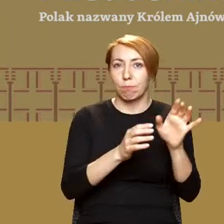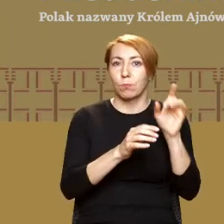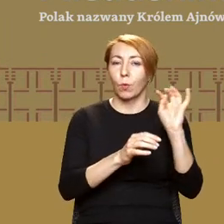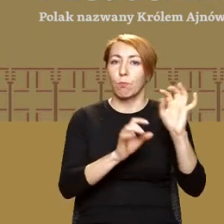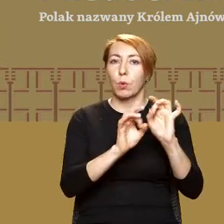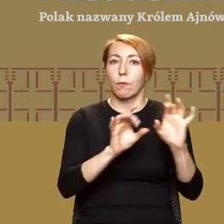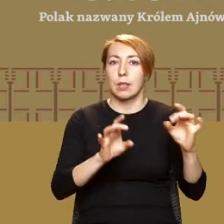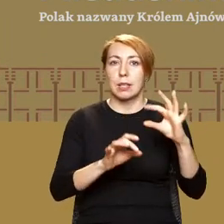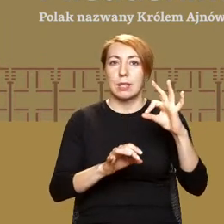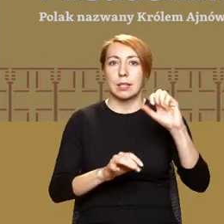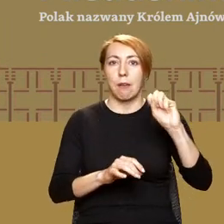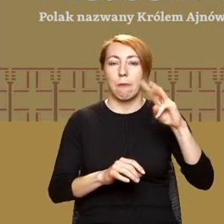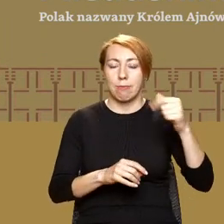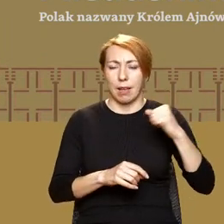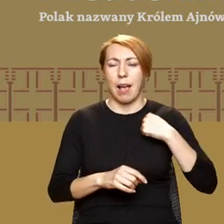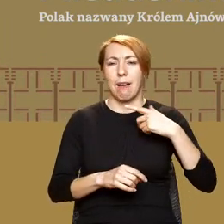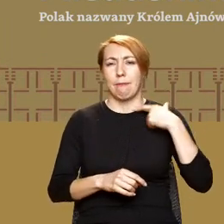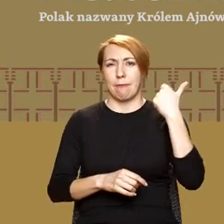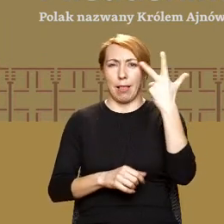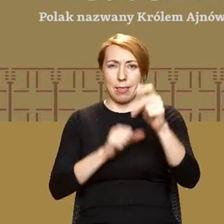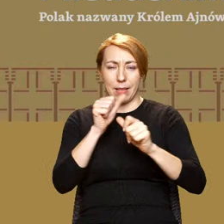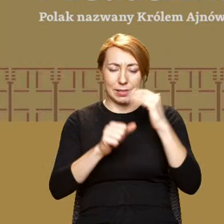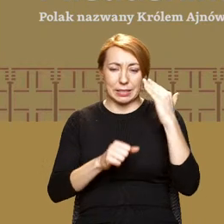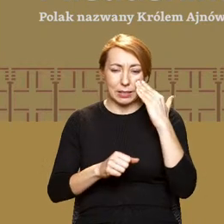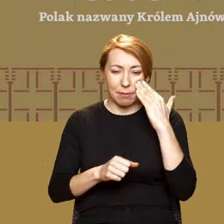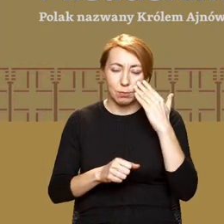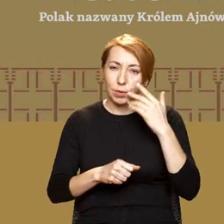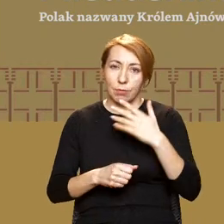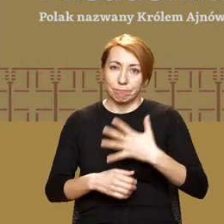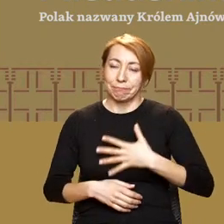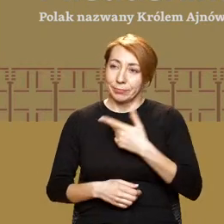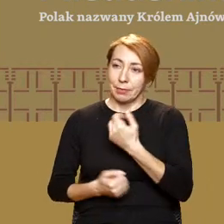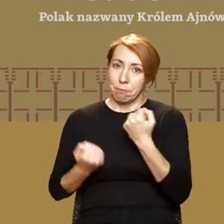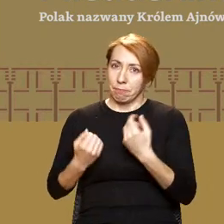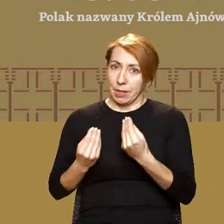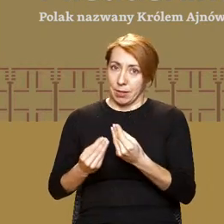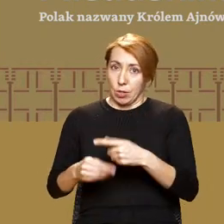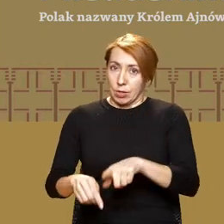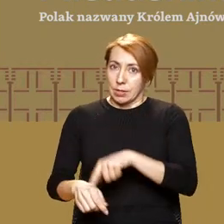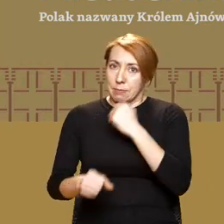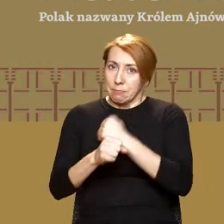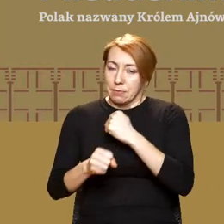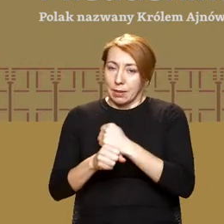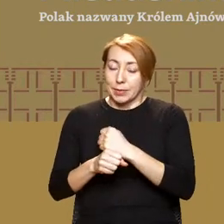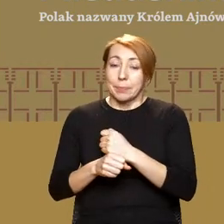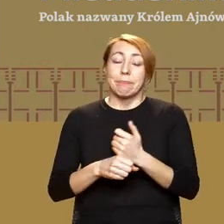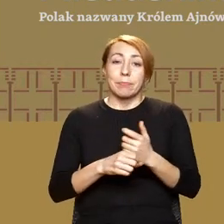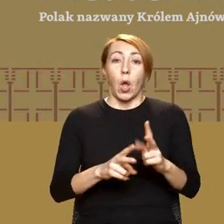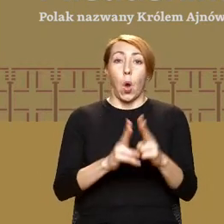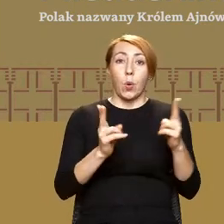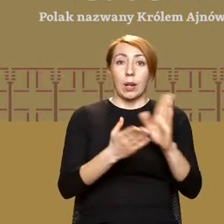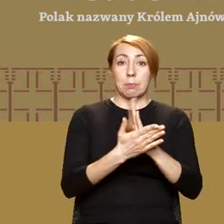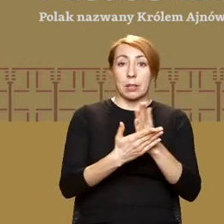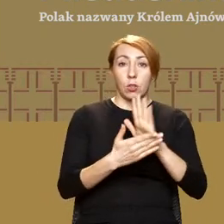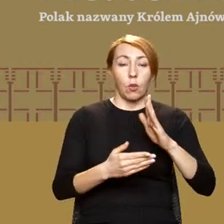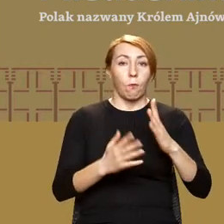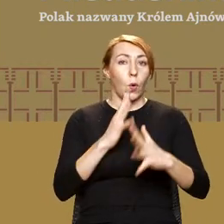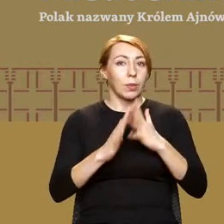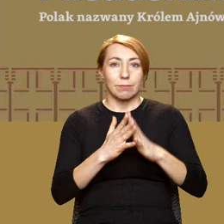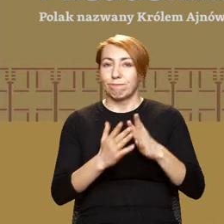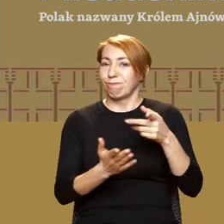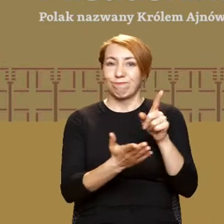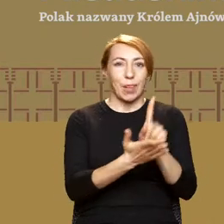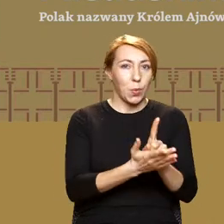podziwiam jego wytrwałość w pracy. Także nie udało się w okresie międzywojennym, chociaż były podejmowane takie próby.